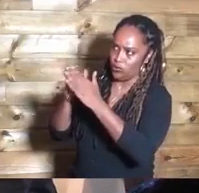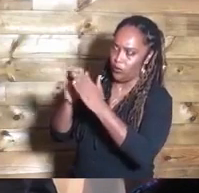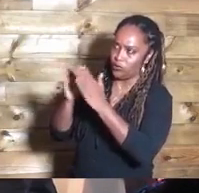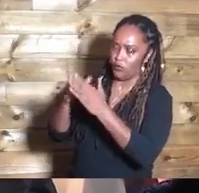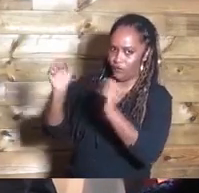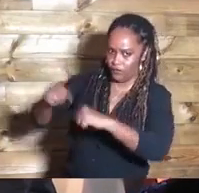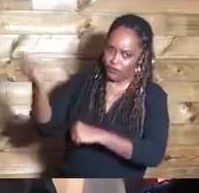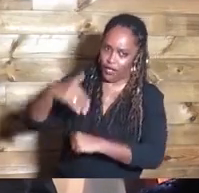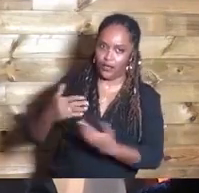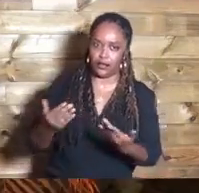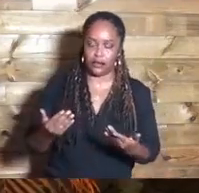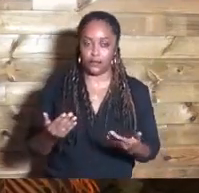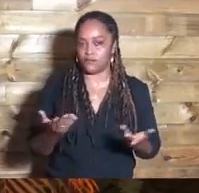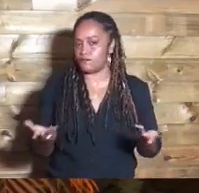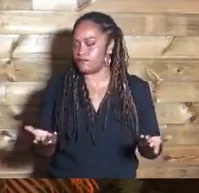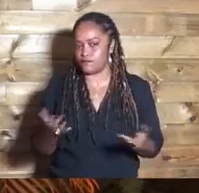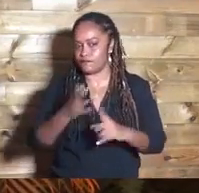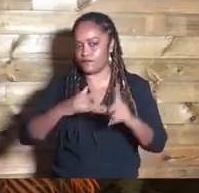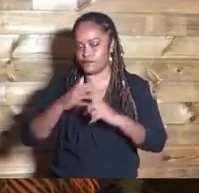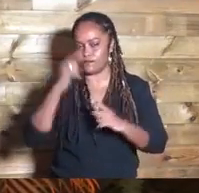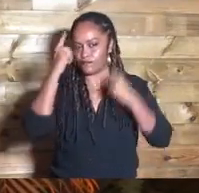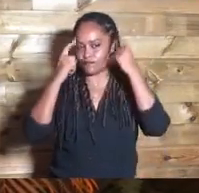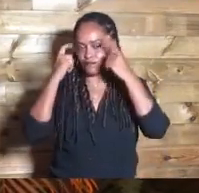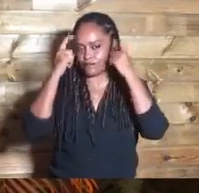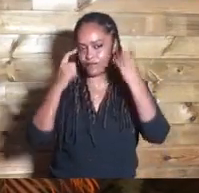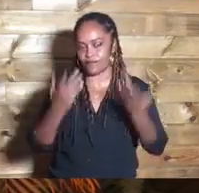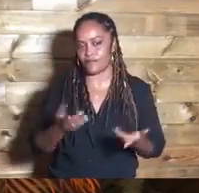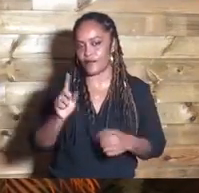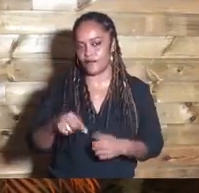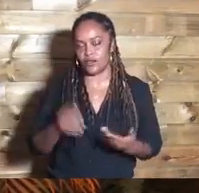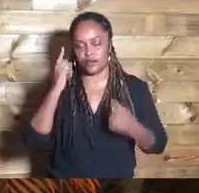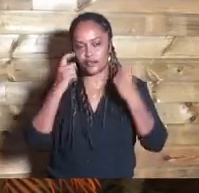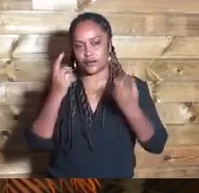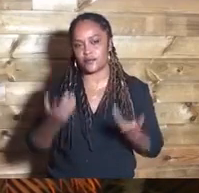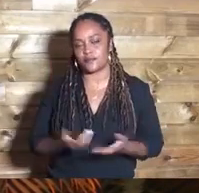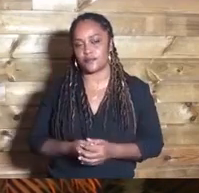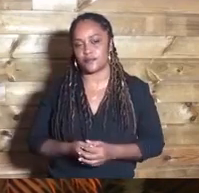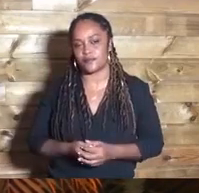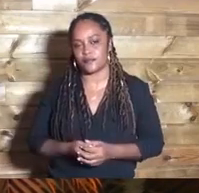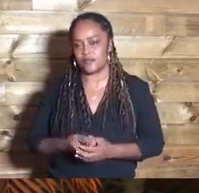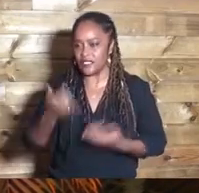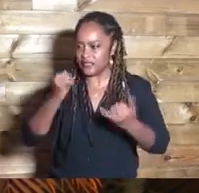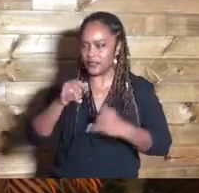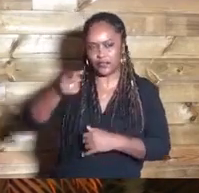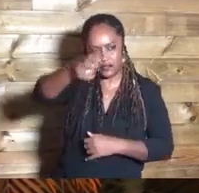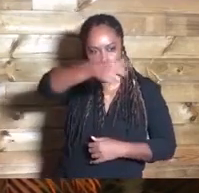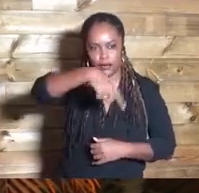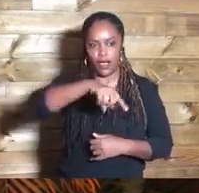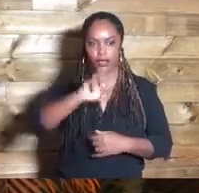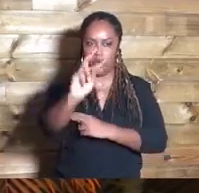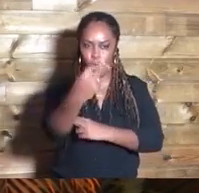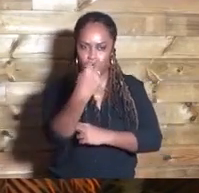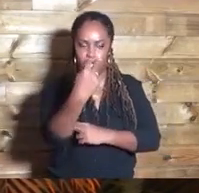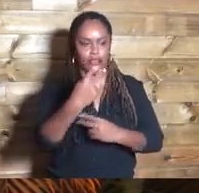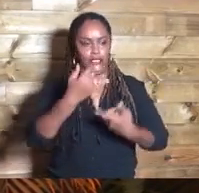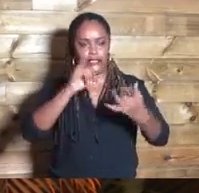Donc, allez, là, faut nous poser nous la question de qui société nous veut. Et ça, encore fondamentalement, que si nous là, et si nous là, kagade, et si nous là, si nous là, et